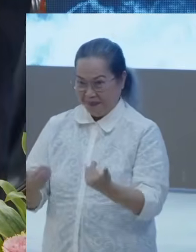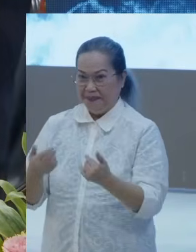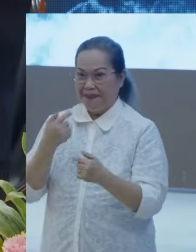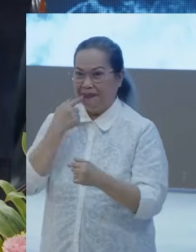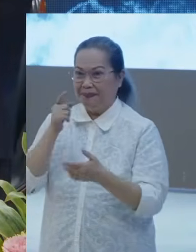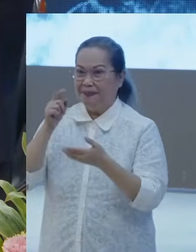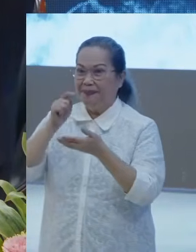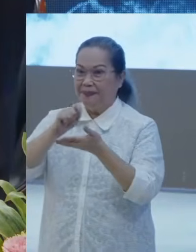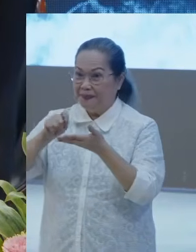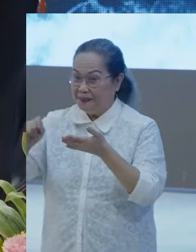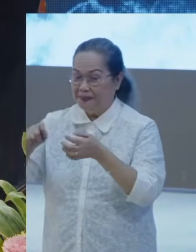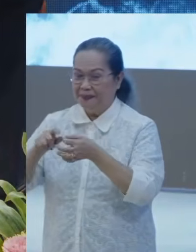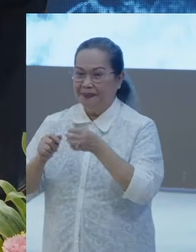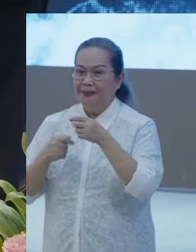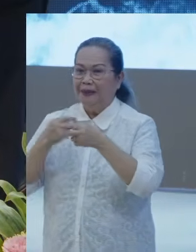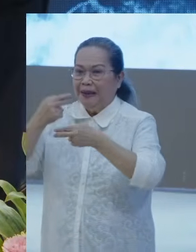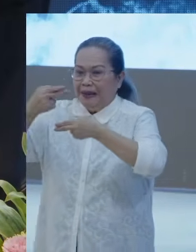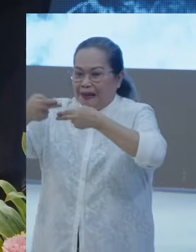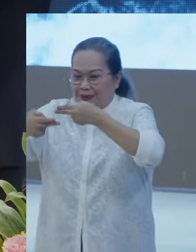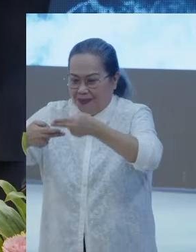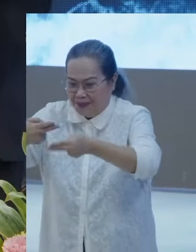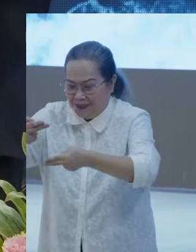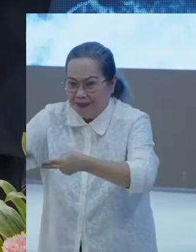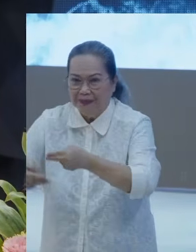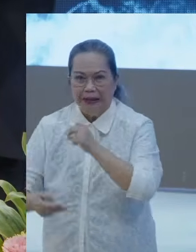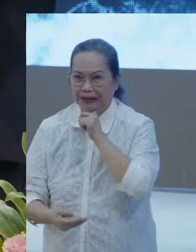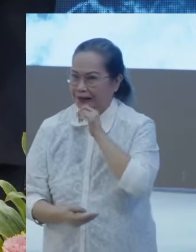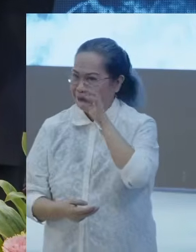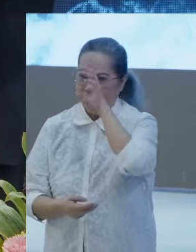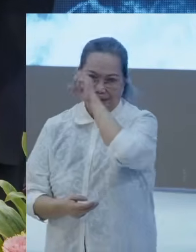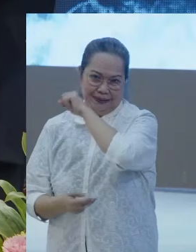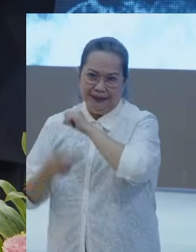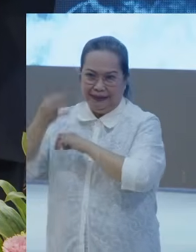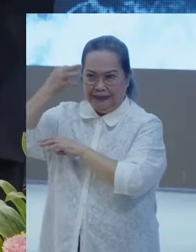niya. It's historical. Hindi siya myth.